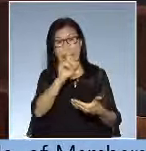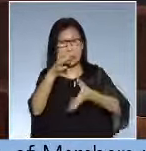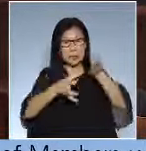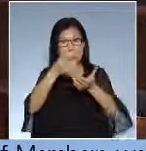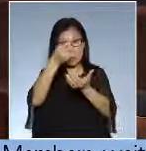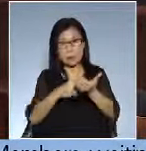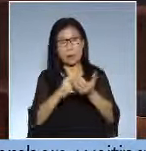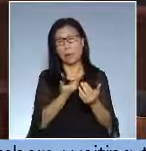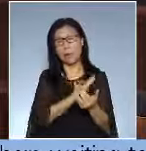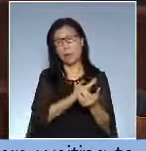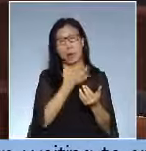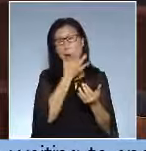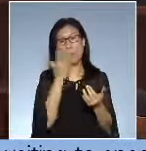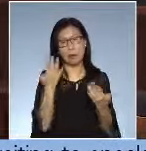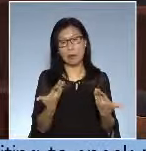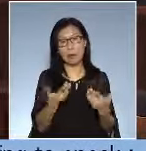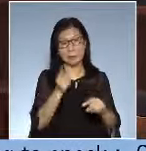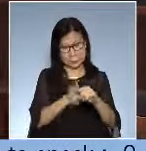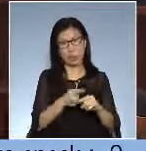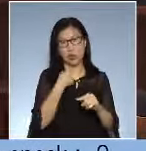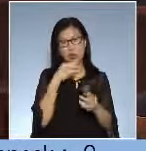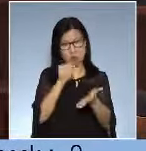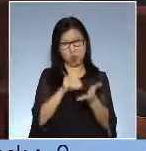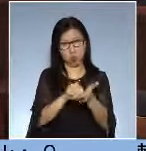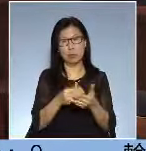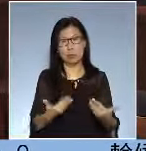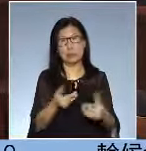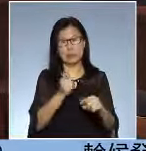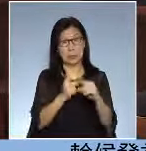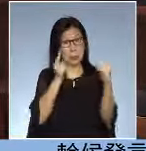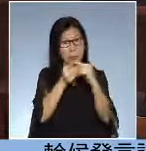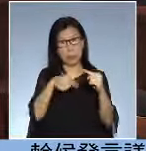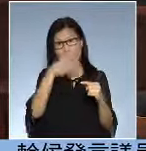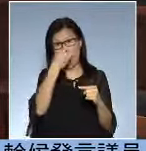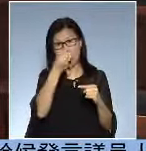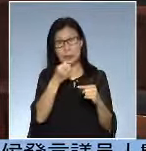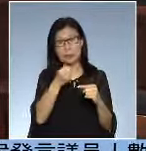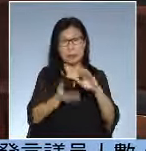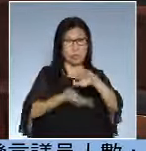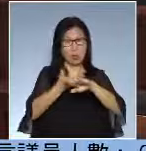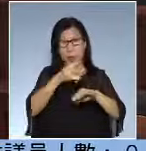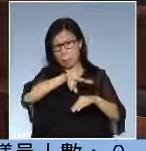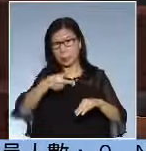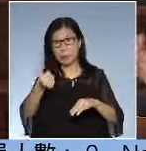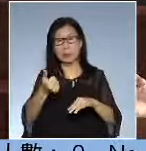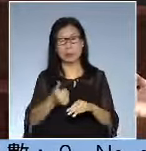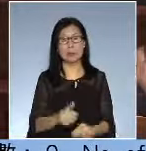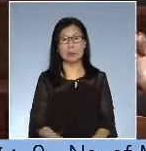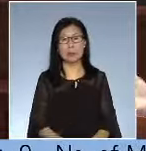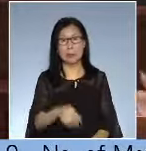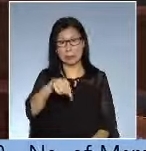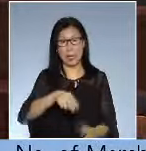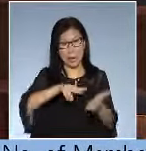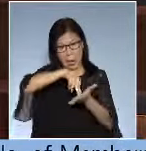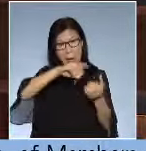得已，同埋是我們一定要做，我們的目的只不過是想香港可以重回正軌，我們議會可